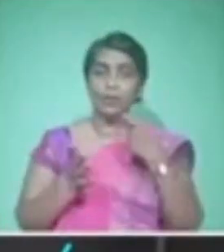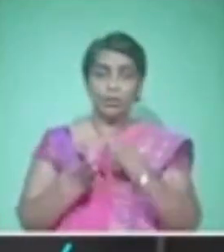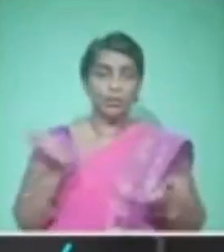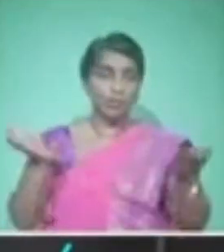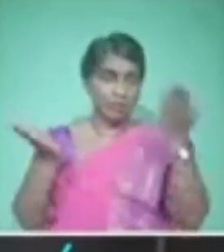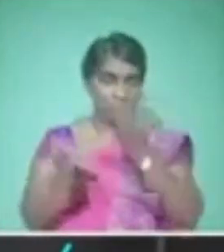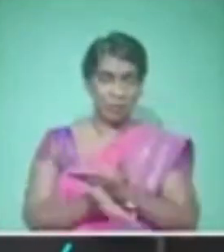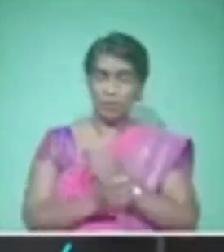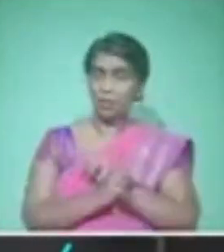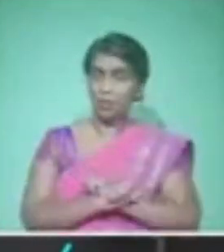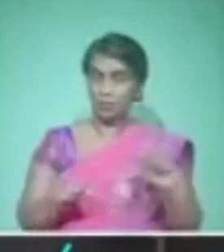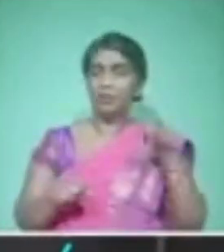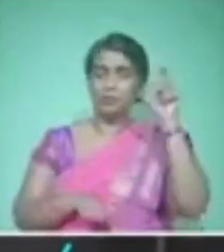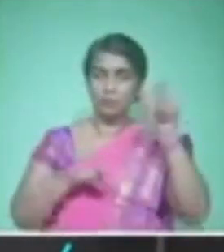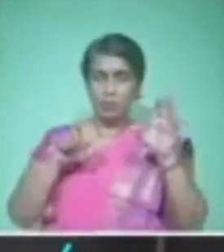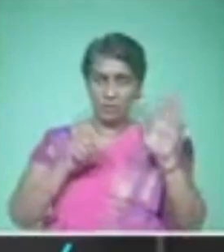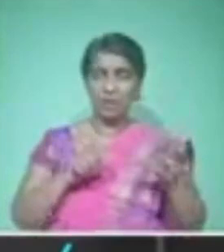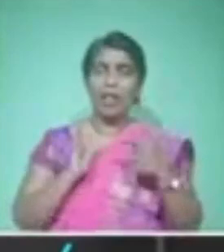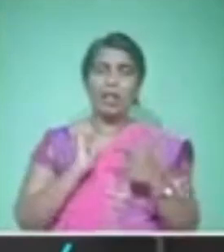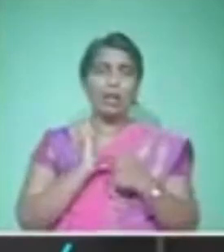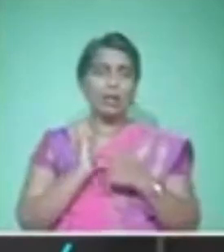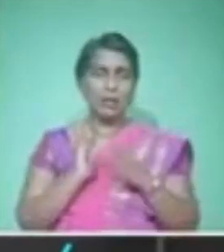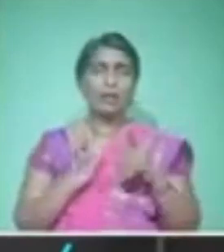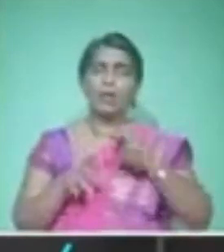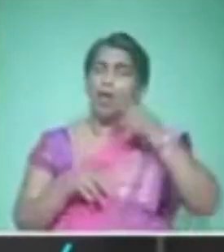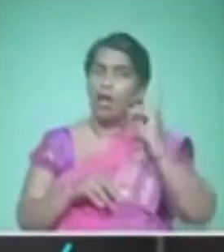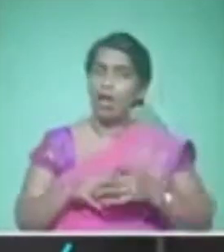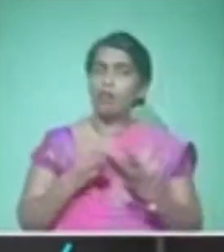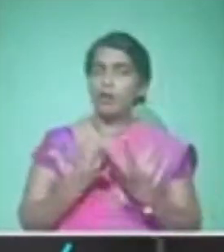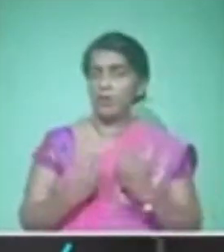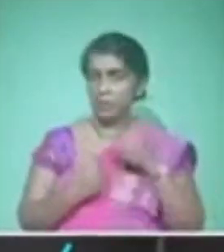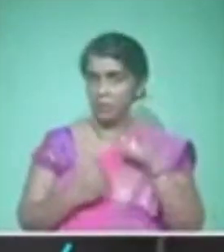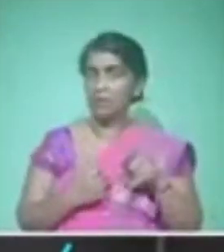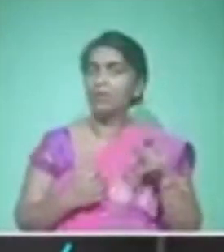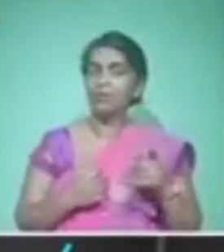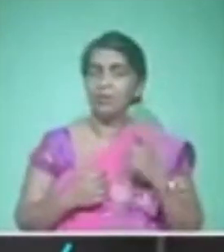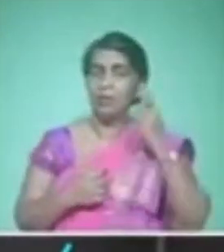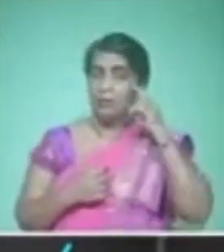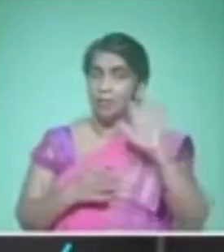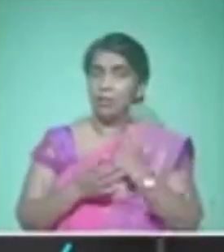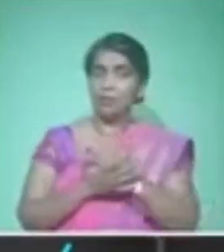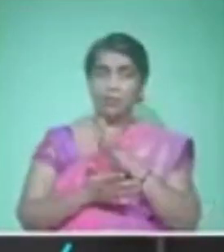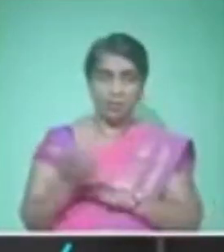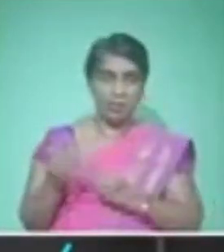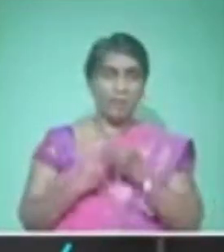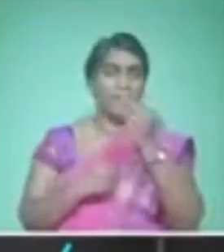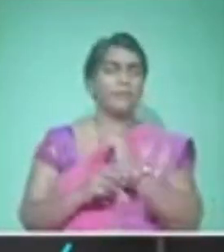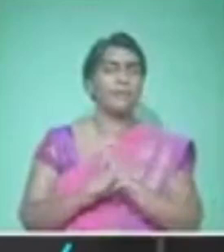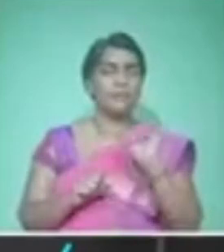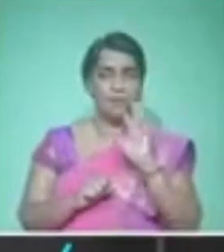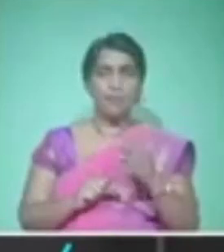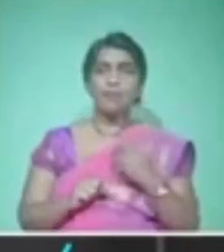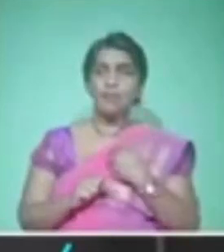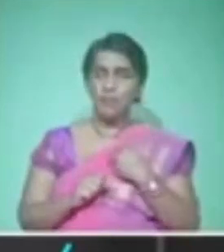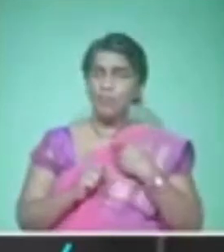අත්සන් නොකළේව තිබුණා තාවකාලී අනුමැතිය ලදේව තිබුණා අභිප්‍රාය ලිපිය නිකුත් කළ නොමැති ඒව තිබුණා මම